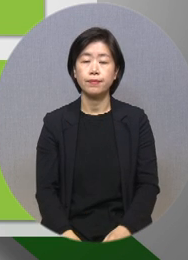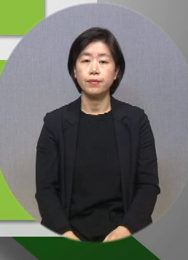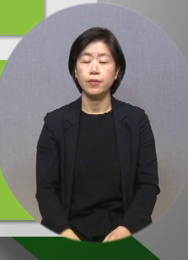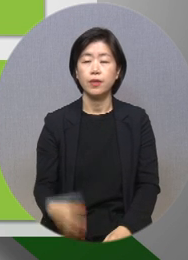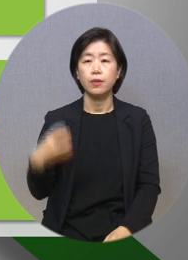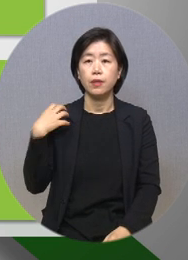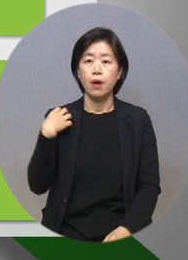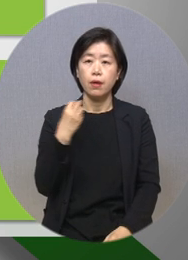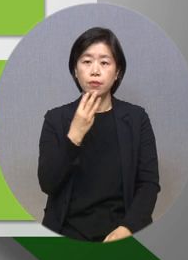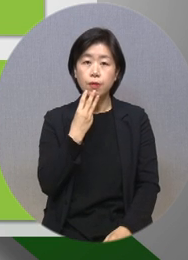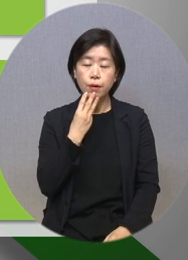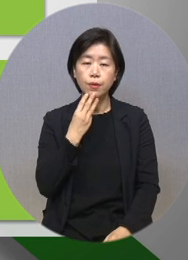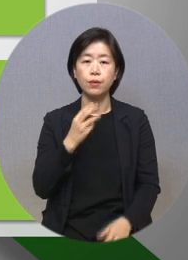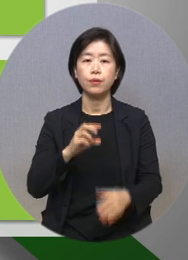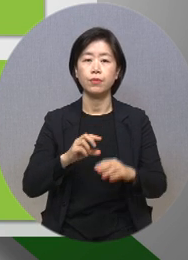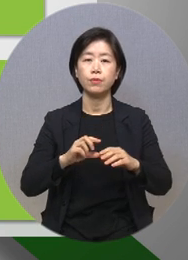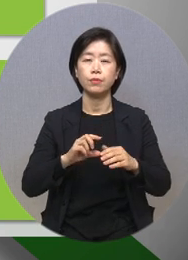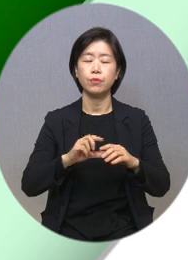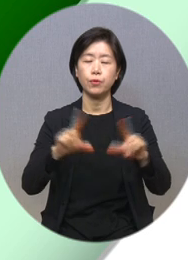서울 동부지사입니다.